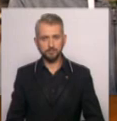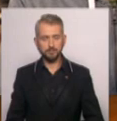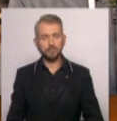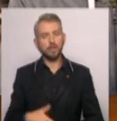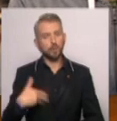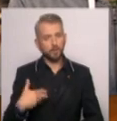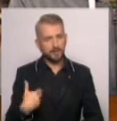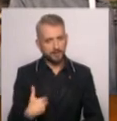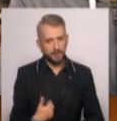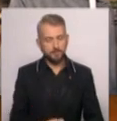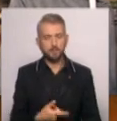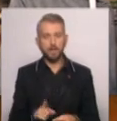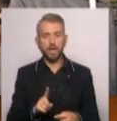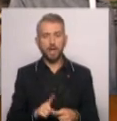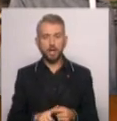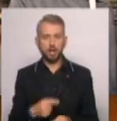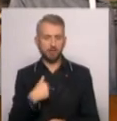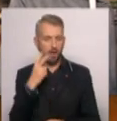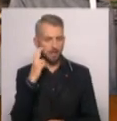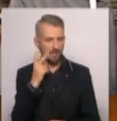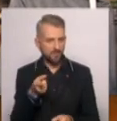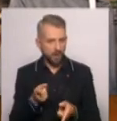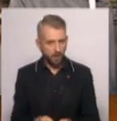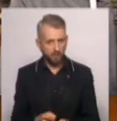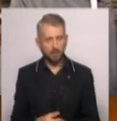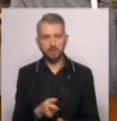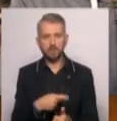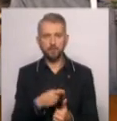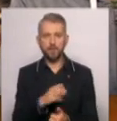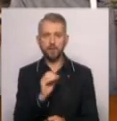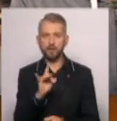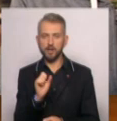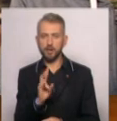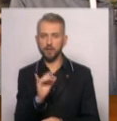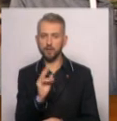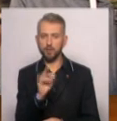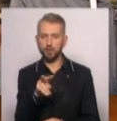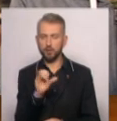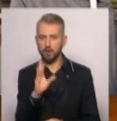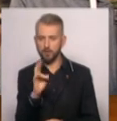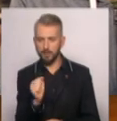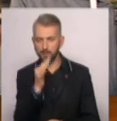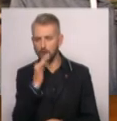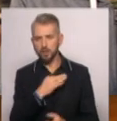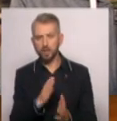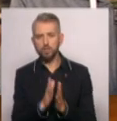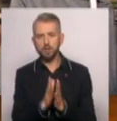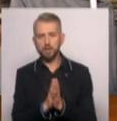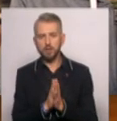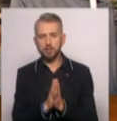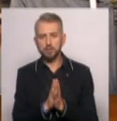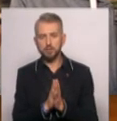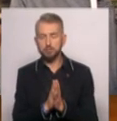Добрый день. Добрый день. Это я киевлянка, конечно. Зовут меня Вера Николаевна. Скажите, пожалуйста, а вопросы...